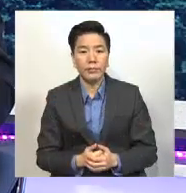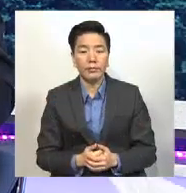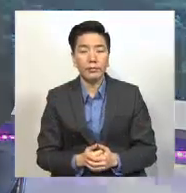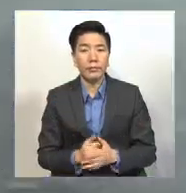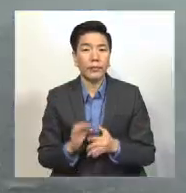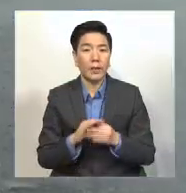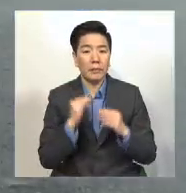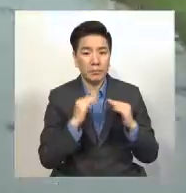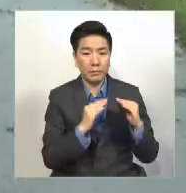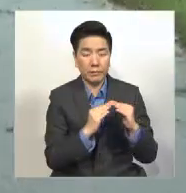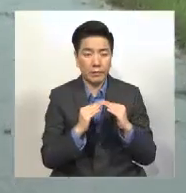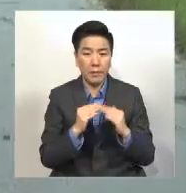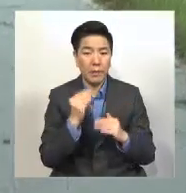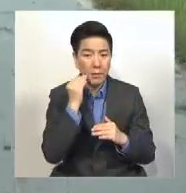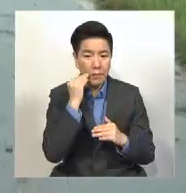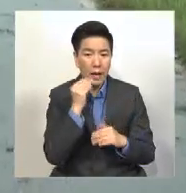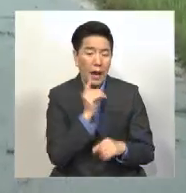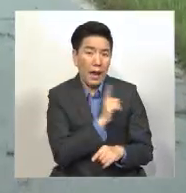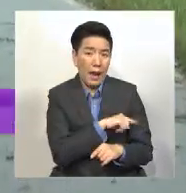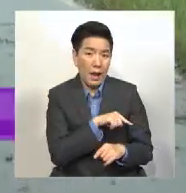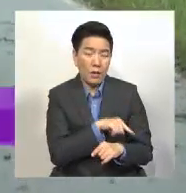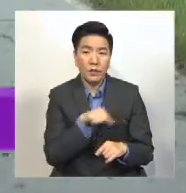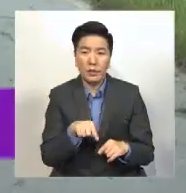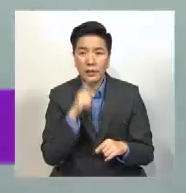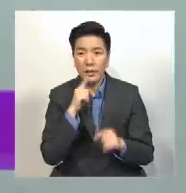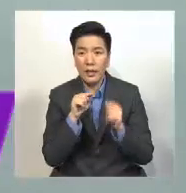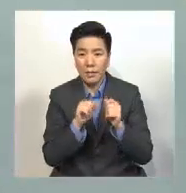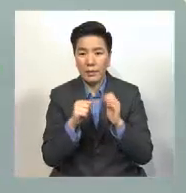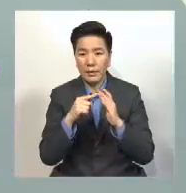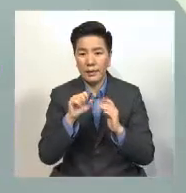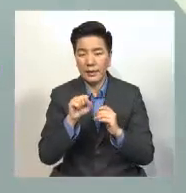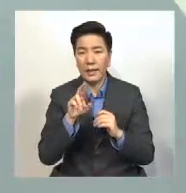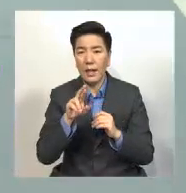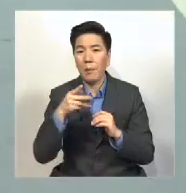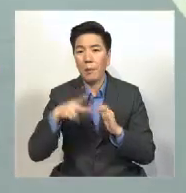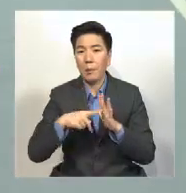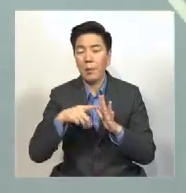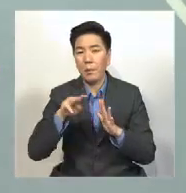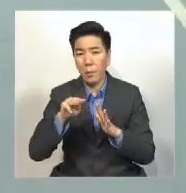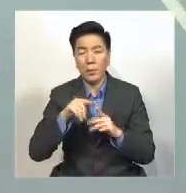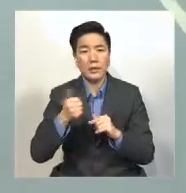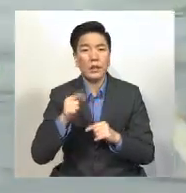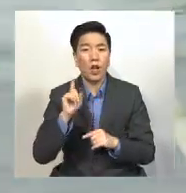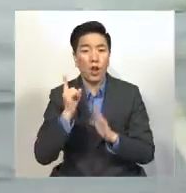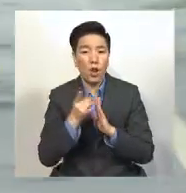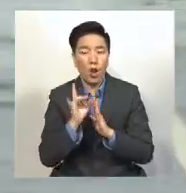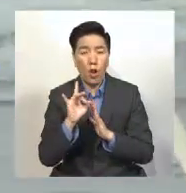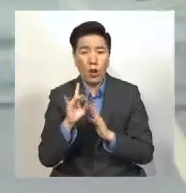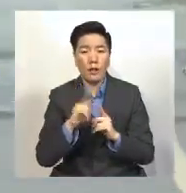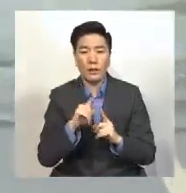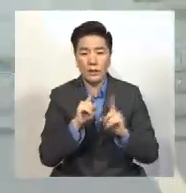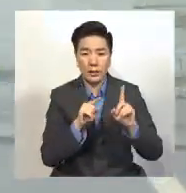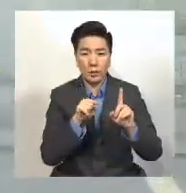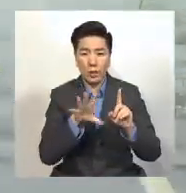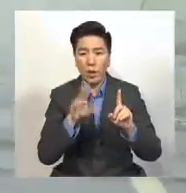เส้นทางเชื่อมหมู่บ้านระหว่างบ้านขวาวและบ้านสะท้อนตำบลขวาวอำเภอเสรภูมิจังหวัด101นะครับระยะทางประมาณ 1.5 กิโลเม